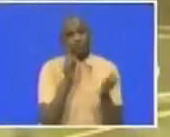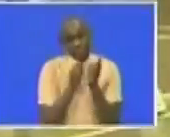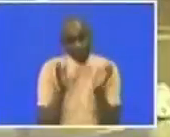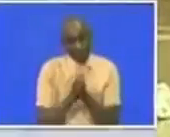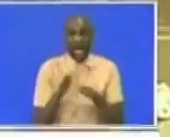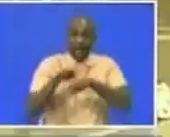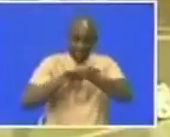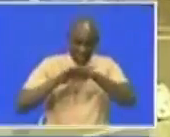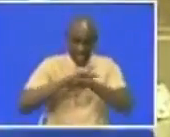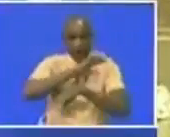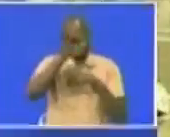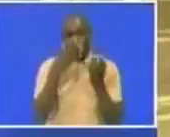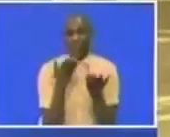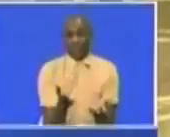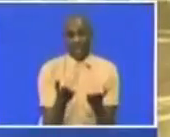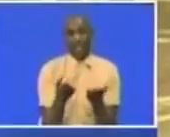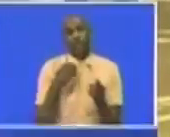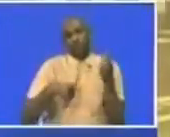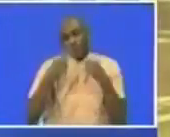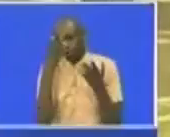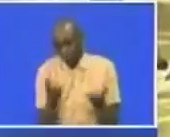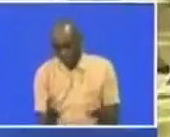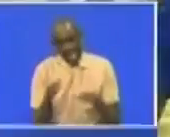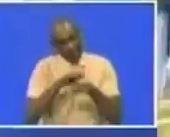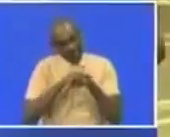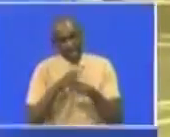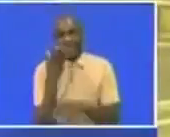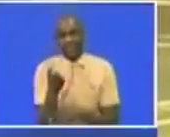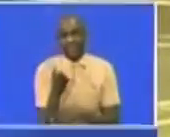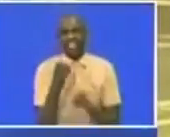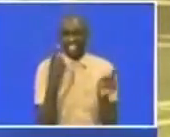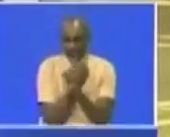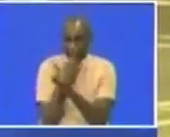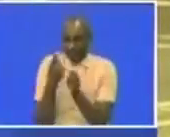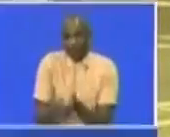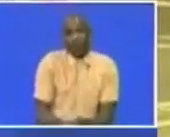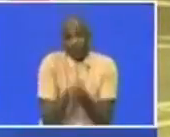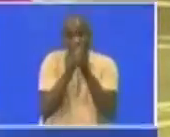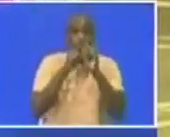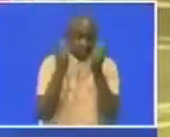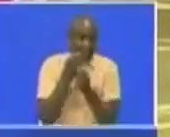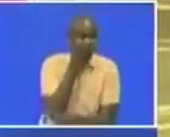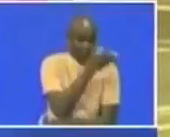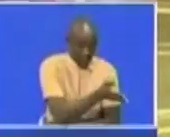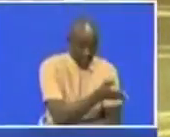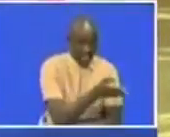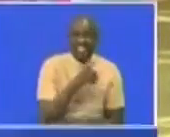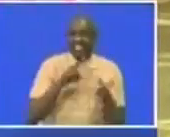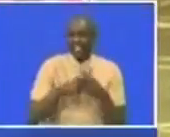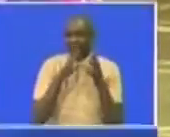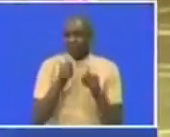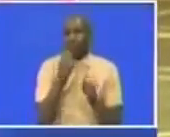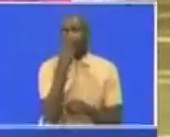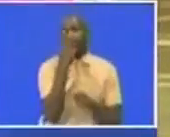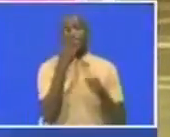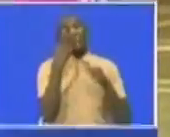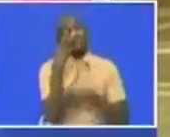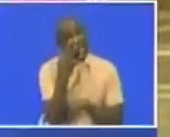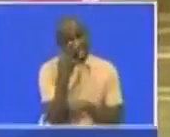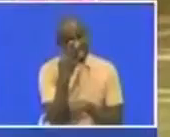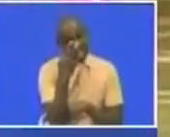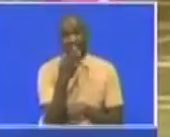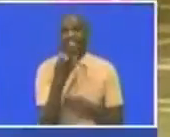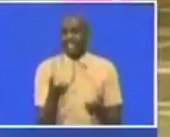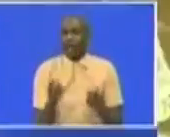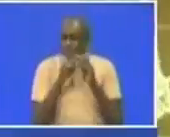barani Afrika. Mashindano ya kuwania ubingwa wa Afrika kwa vilabu vya voliboli yataandaliwa kuanzia tarehe 23.